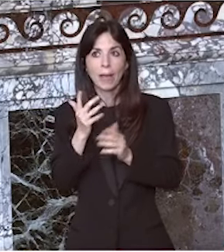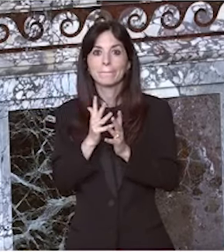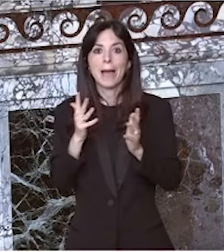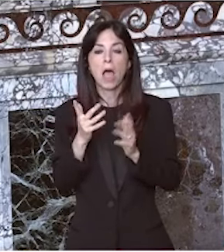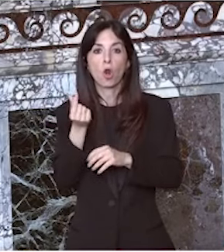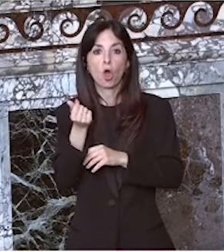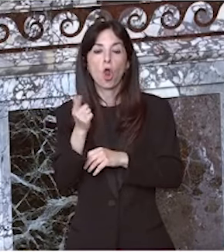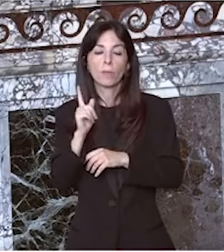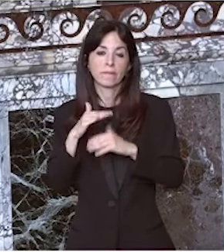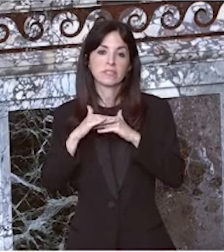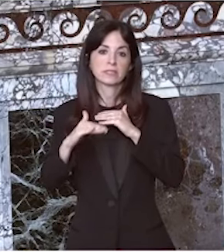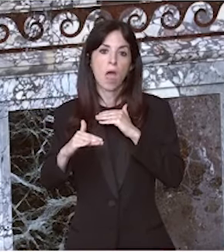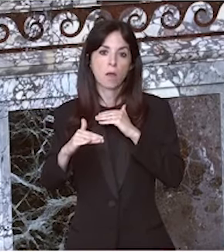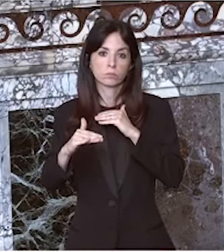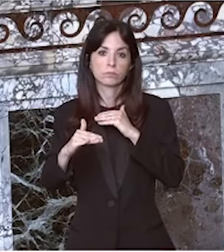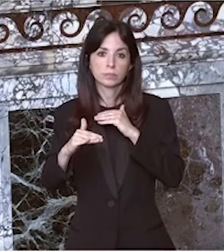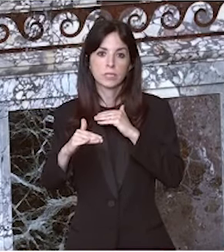macroeconomico stabile.